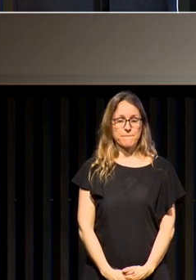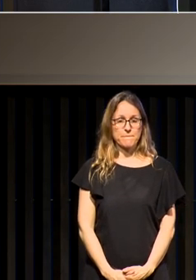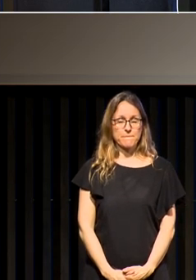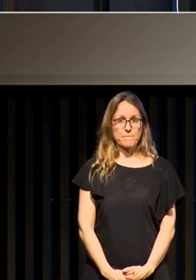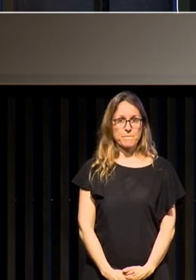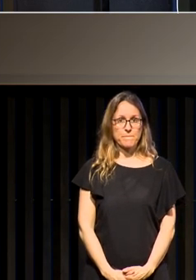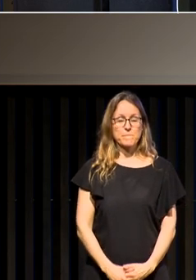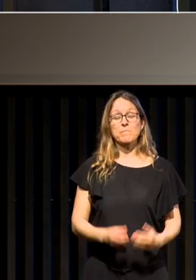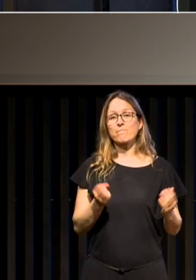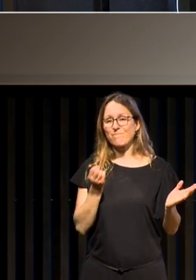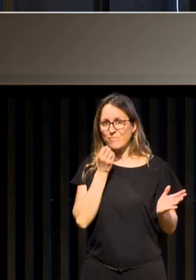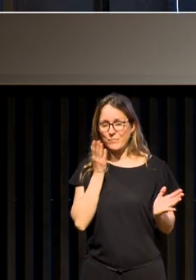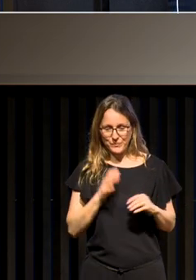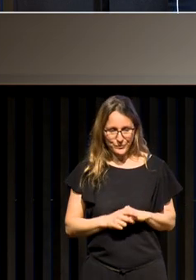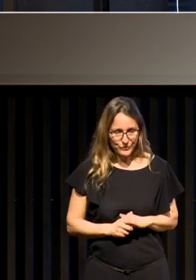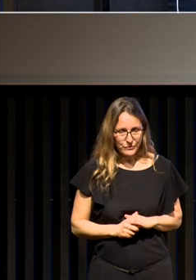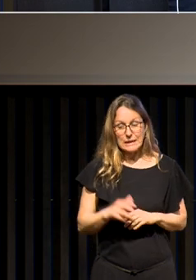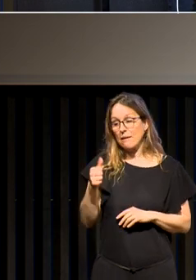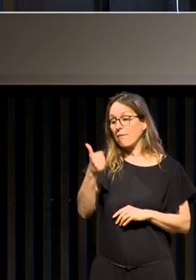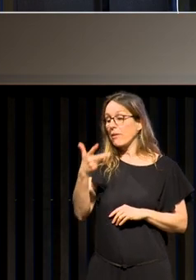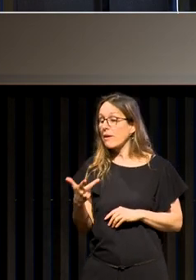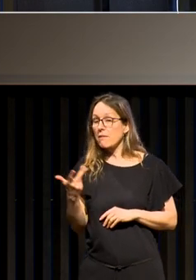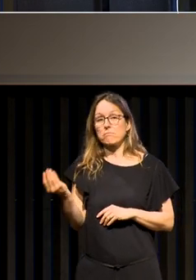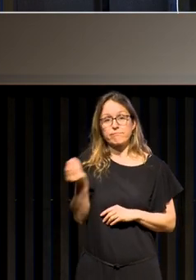Bien, alors ce tiers donneur.